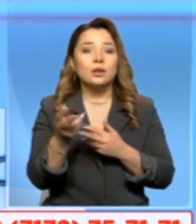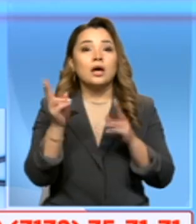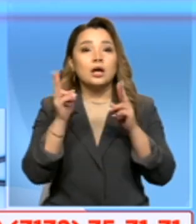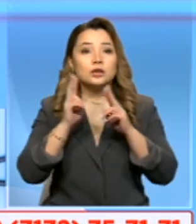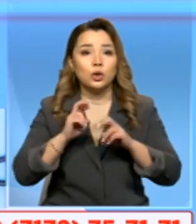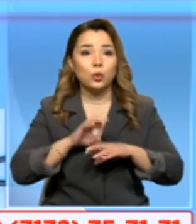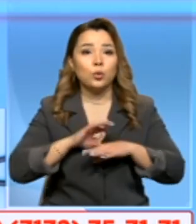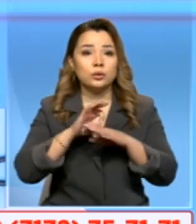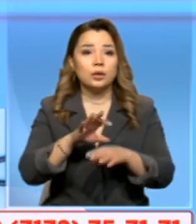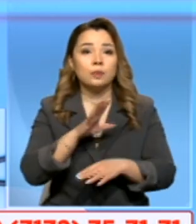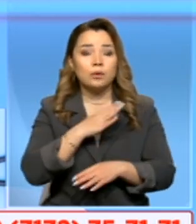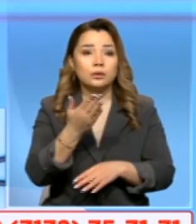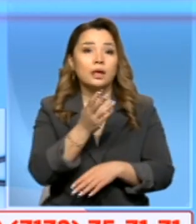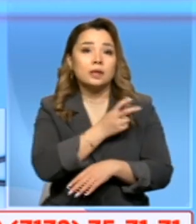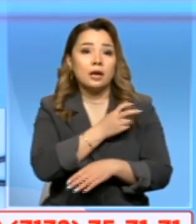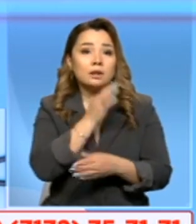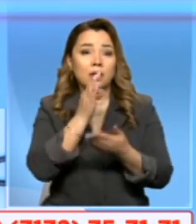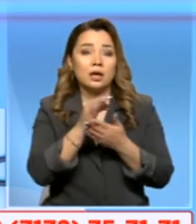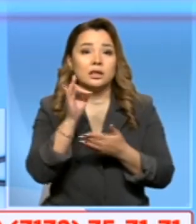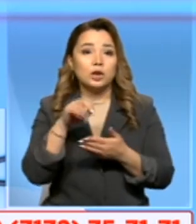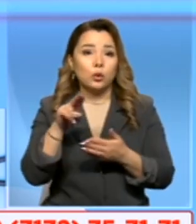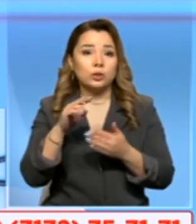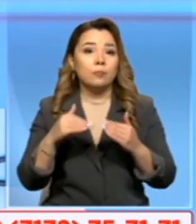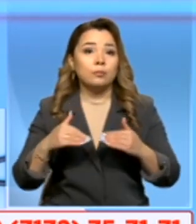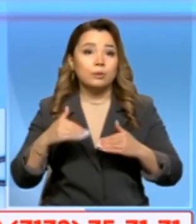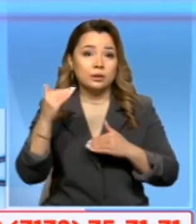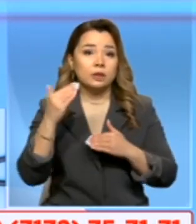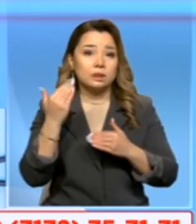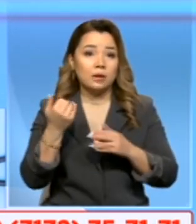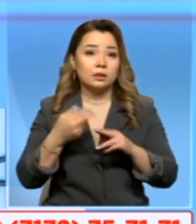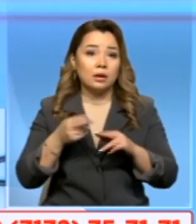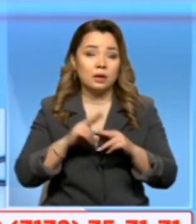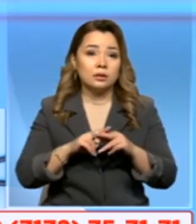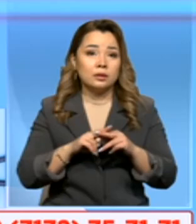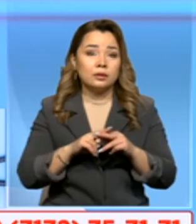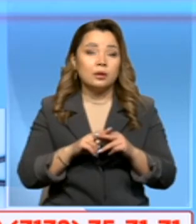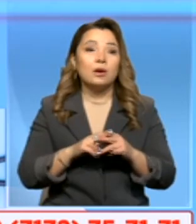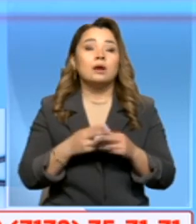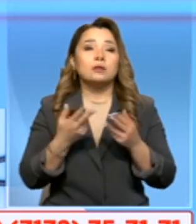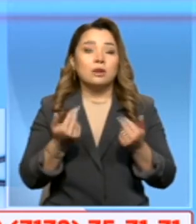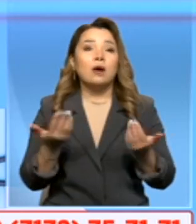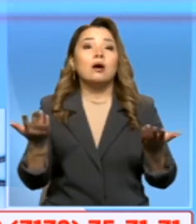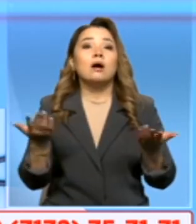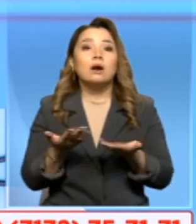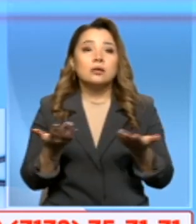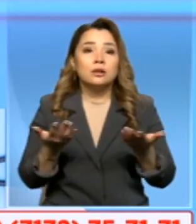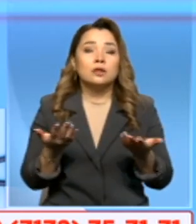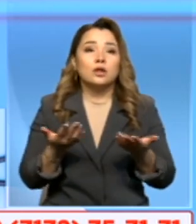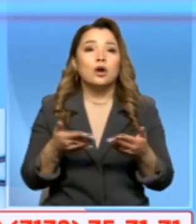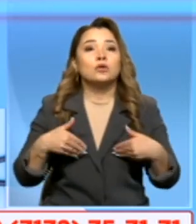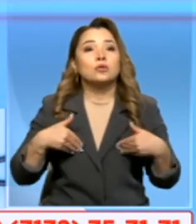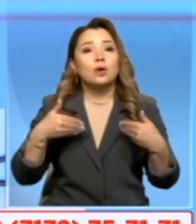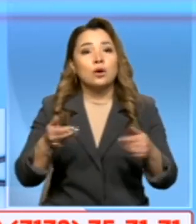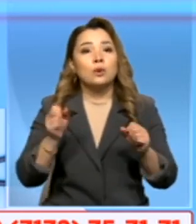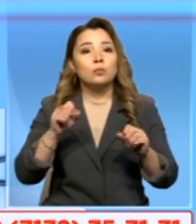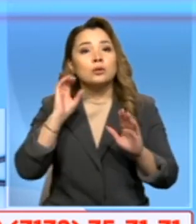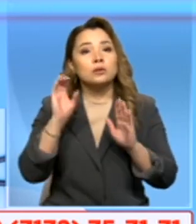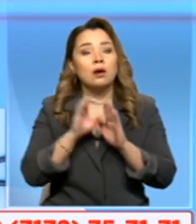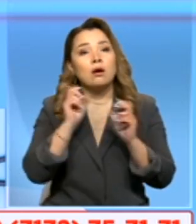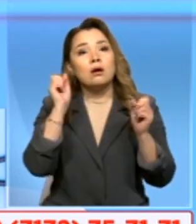Тексерістен өттіңіз бе? Дәрігер айтты, иә? Иә, сол туралы қандай нұсқау бересіз, соны десем бола ма